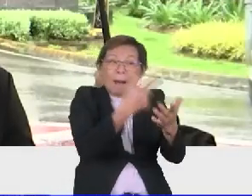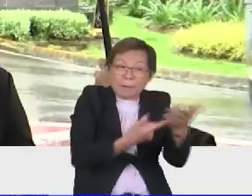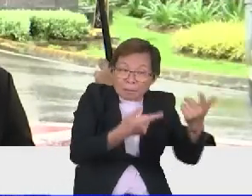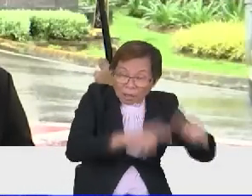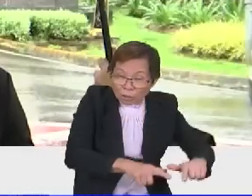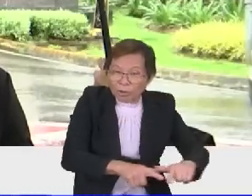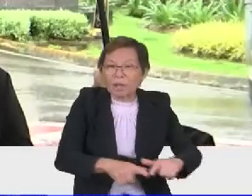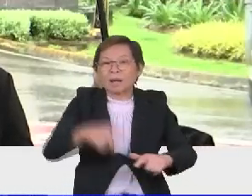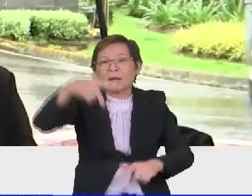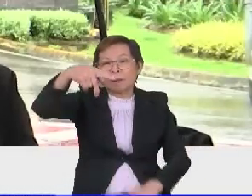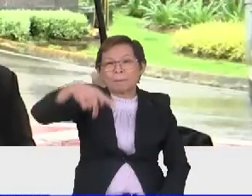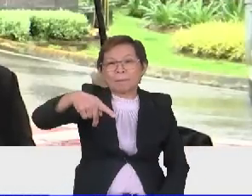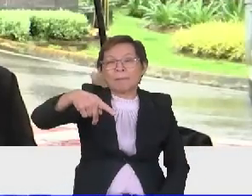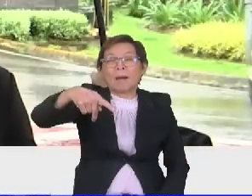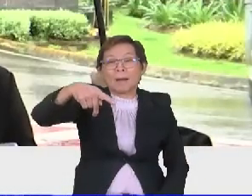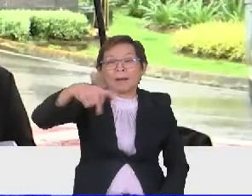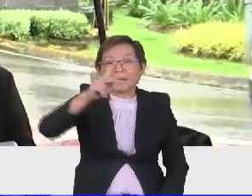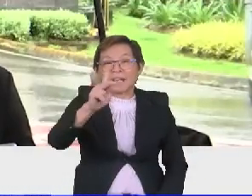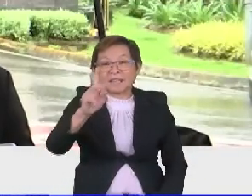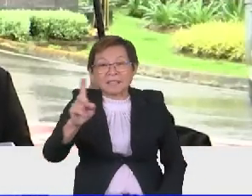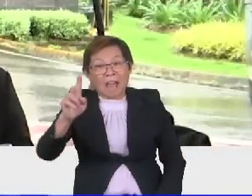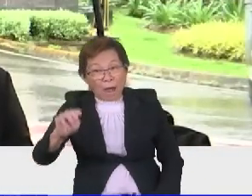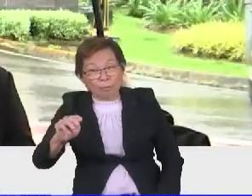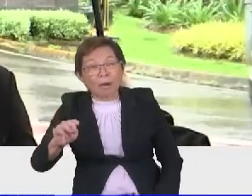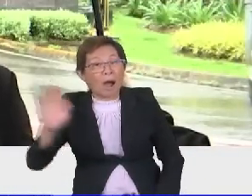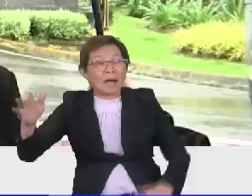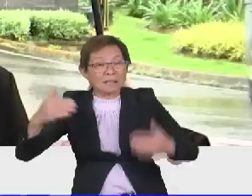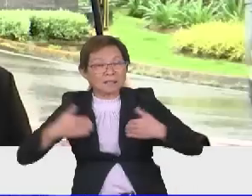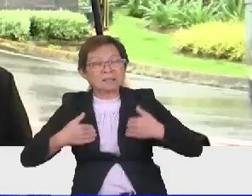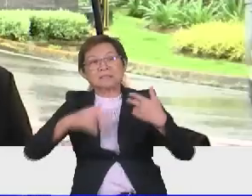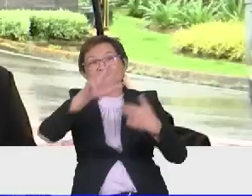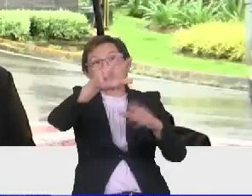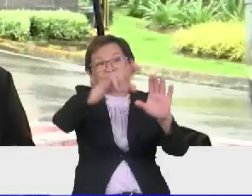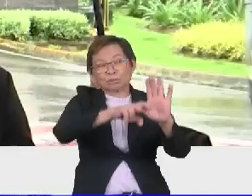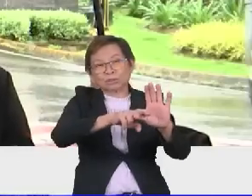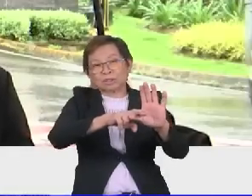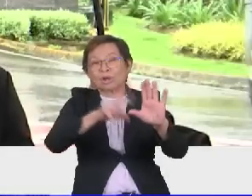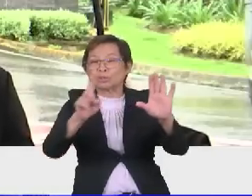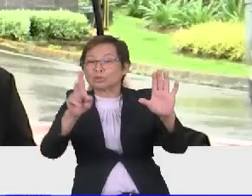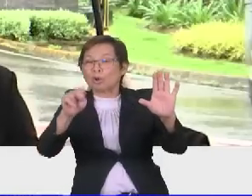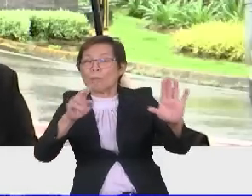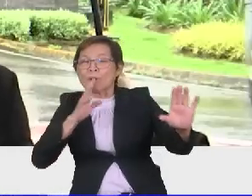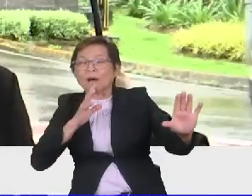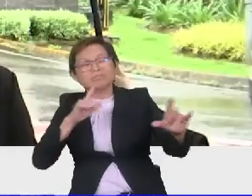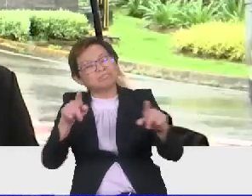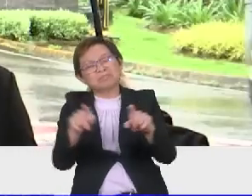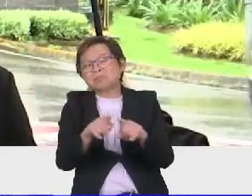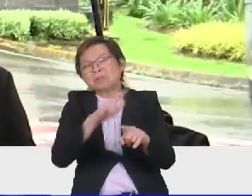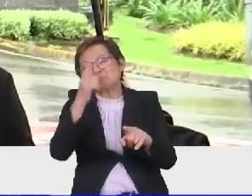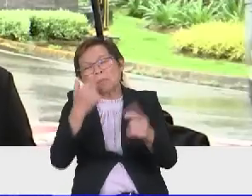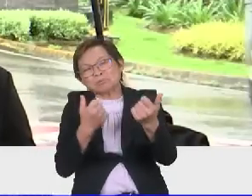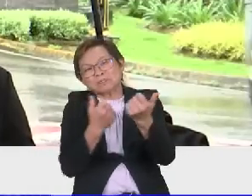pasti kesejahteraan demokratik masyarakat kdim yang mempunyai tiga korupsi Dun juga menyatakan pendirian yang sama